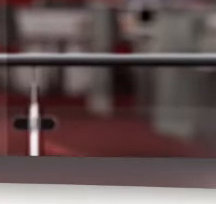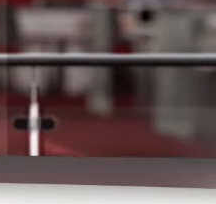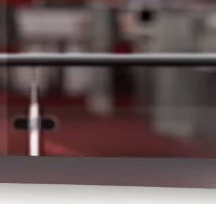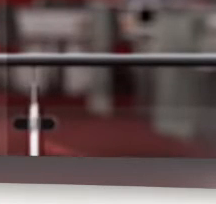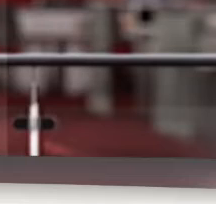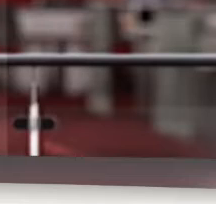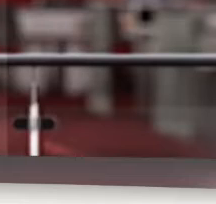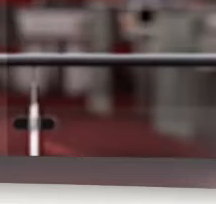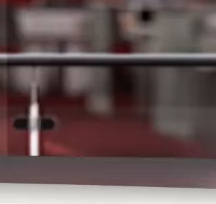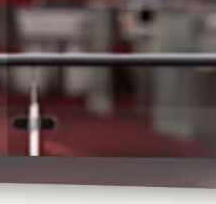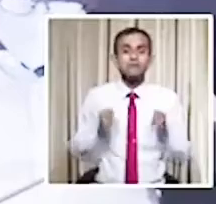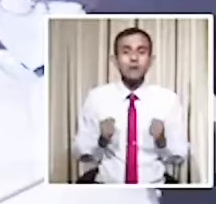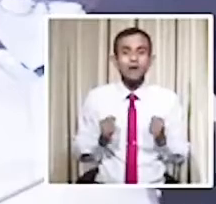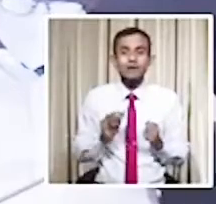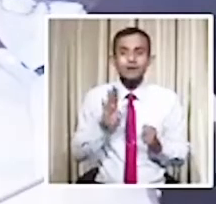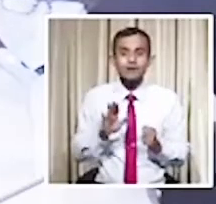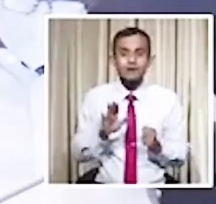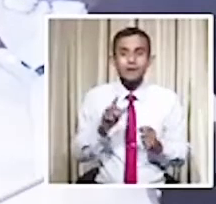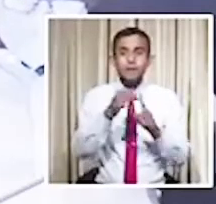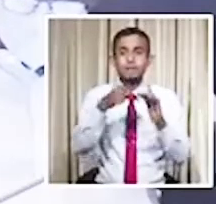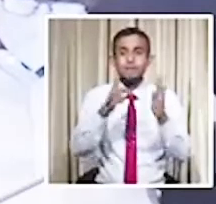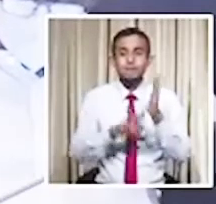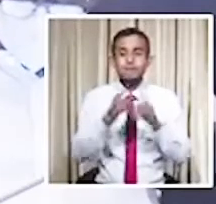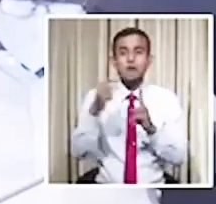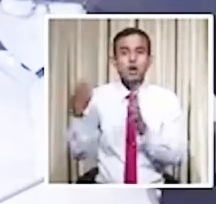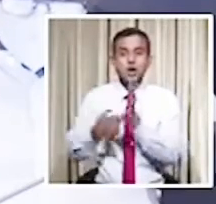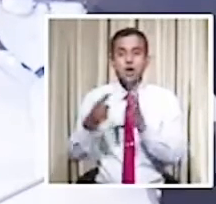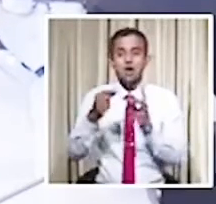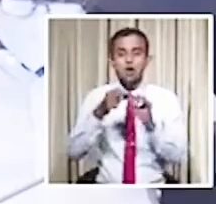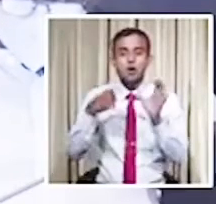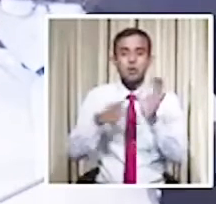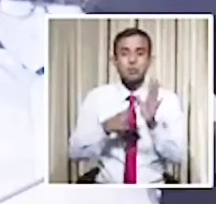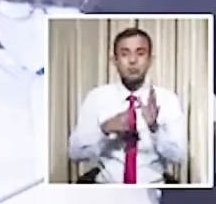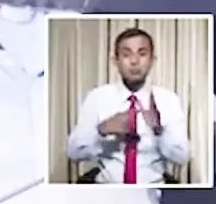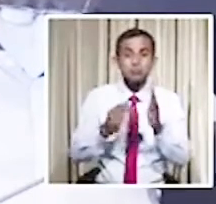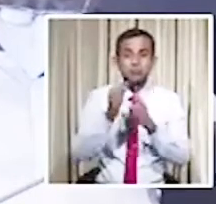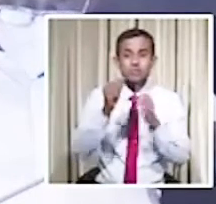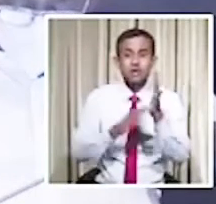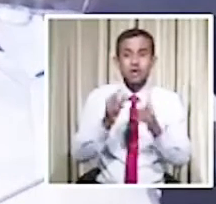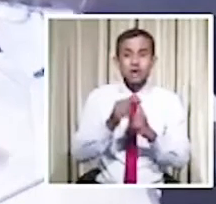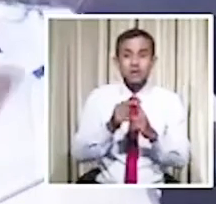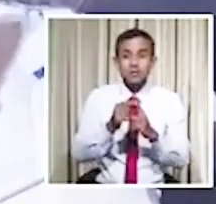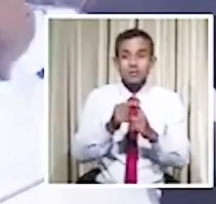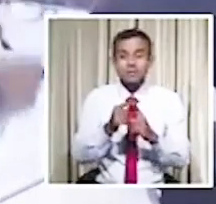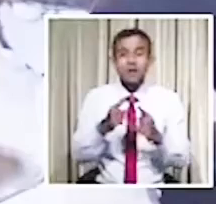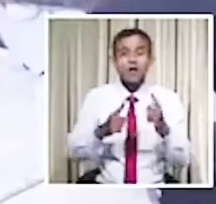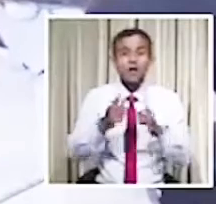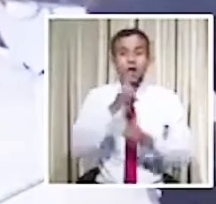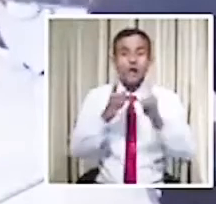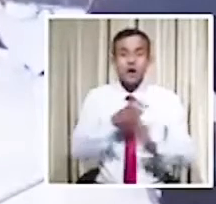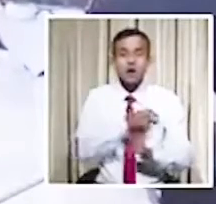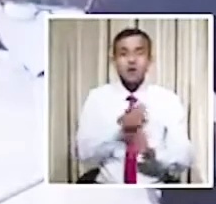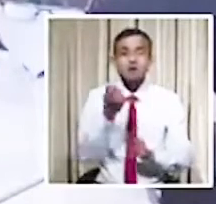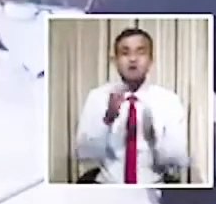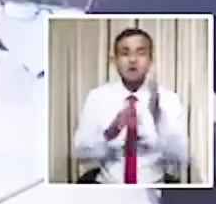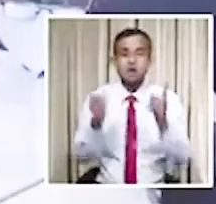பாக்கர் பக்கார் தெரிவித்துள்ளார். நாடாளுமன்றத்தில் வரவு செலவு திட்ட விவாதம் இடம்பெறும் போது நிதியமைச்சரை காண கிடைக்கவில்லை